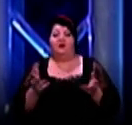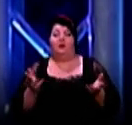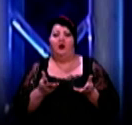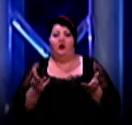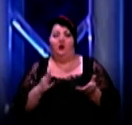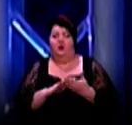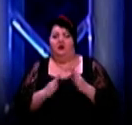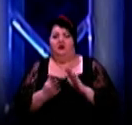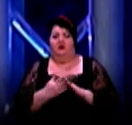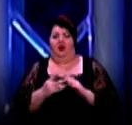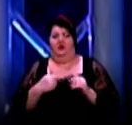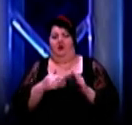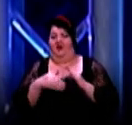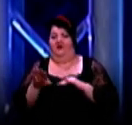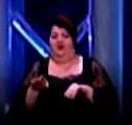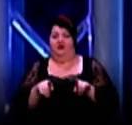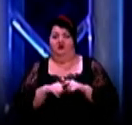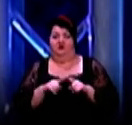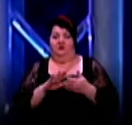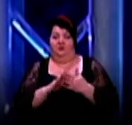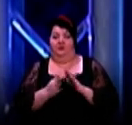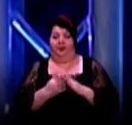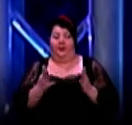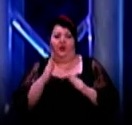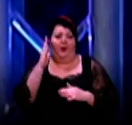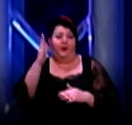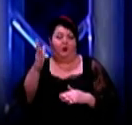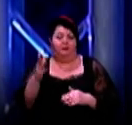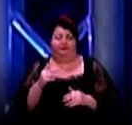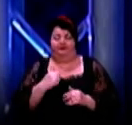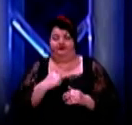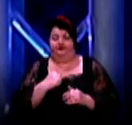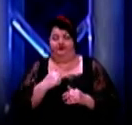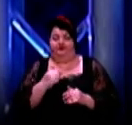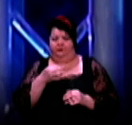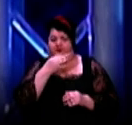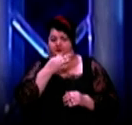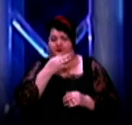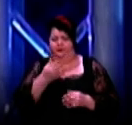невідомо, в якому стані ми вийдемо з цього карантину. Тому якісь прогнози робити завчасно.